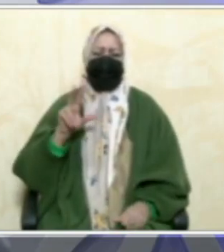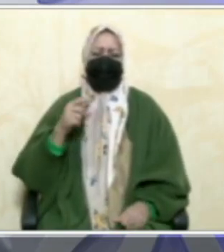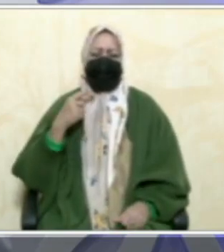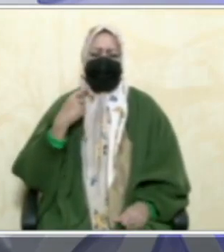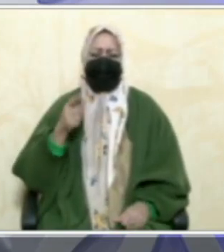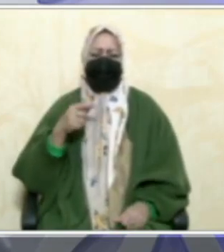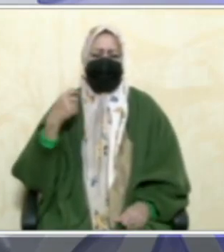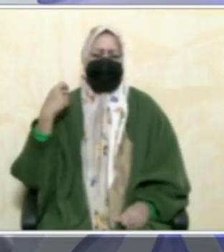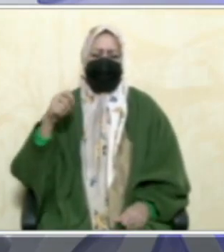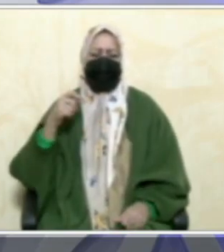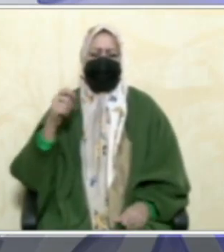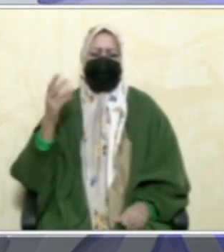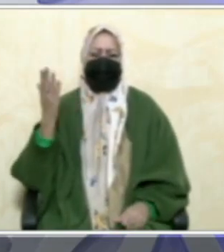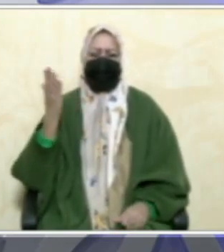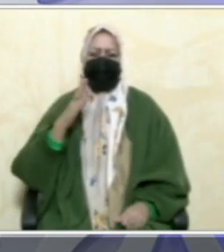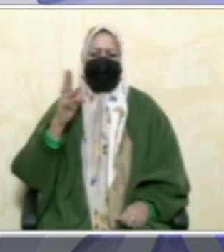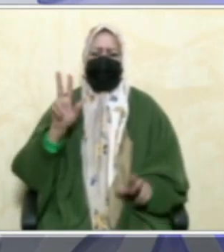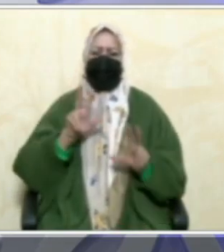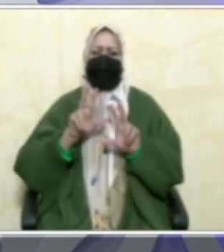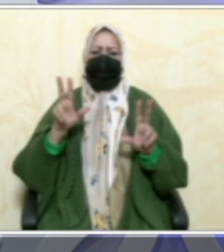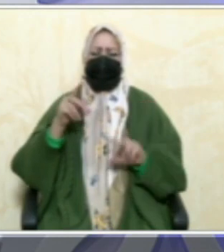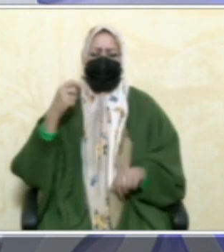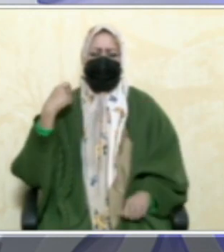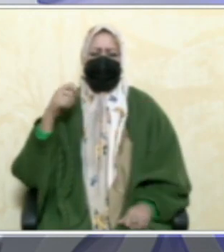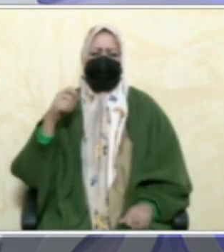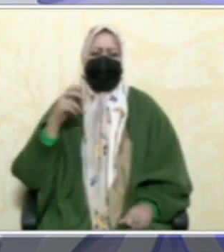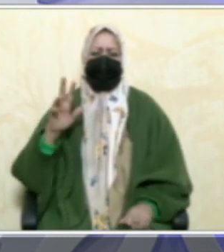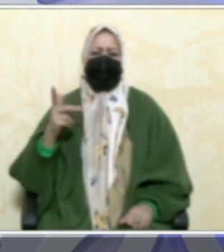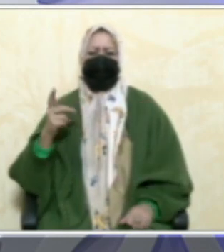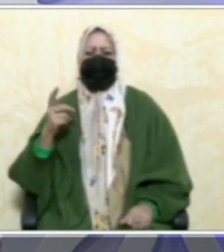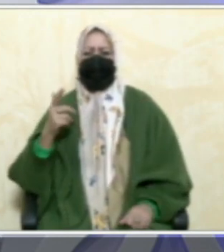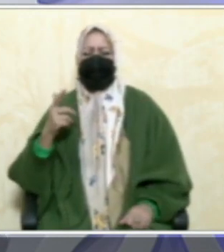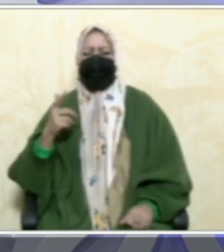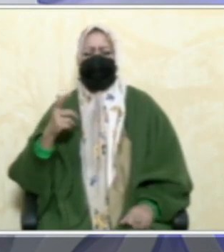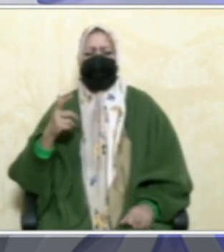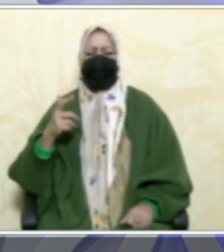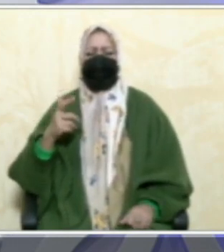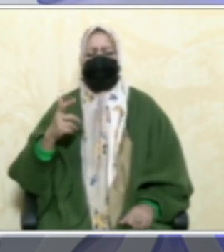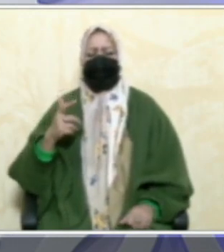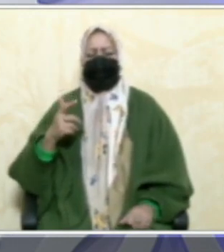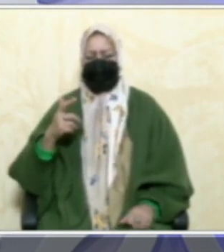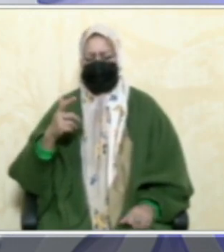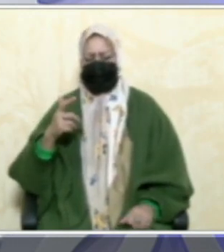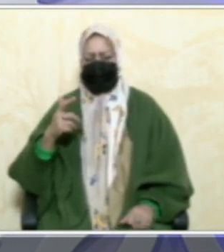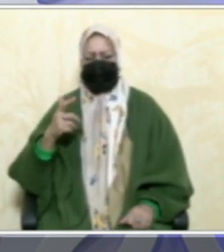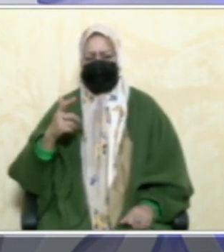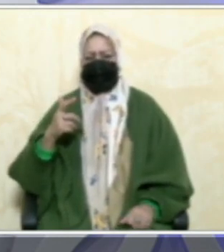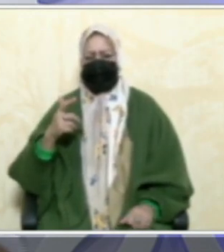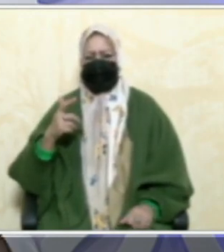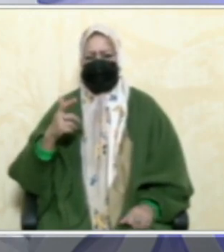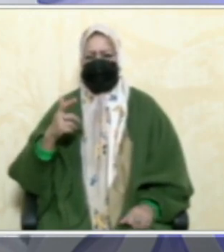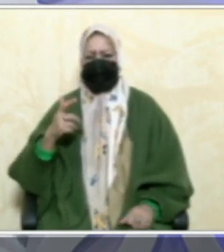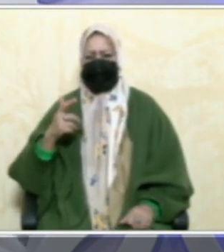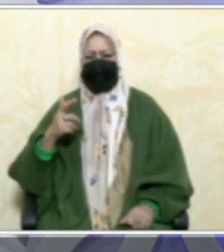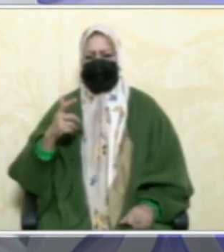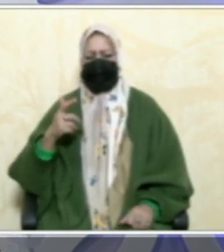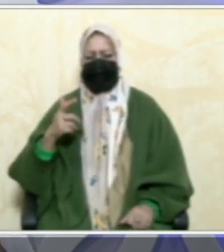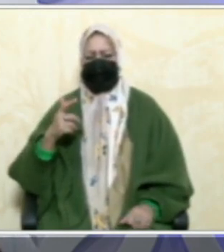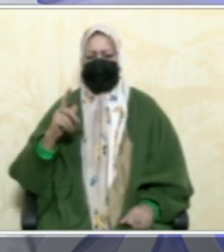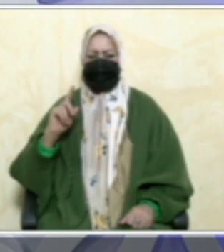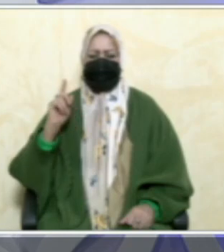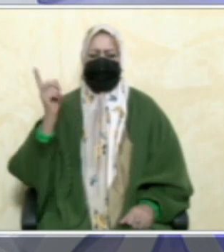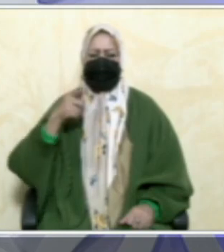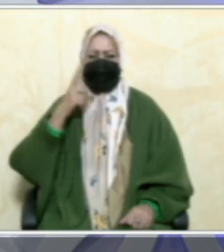عارف، أو المسؤول عليه الميديا هذه بصفة عامة، أو رئيس الدولة